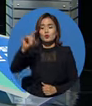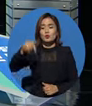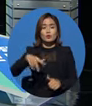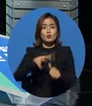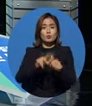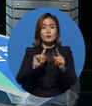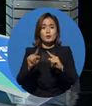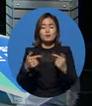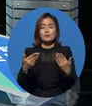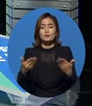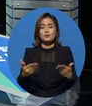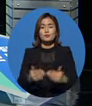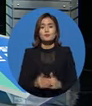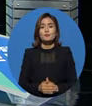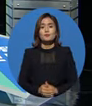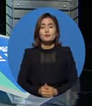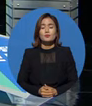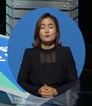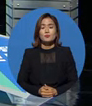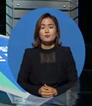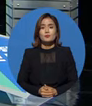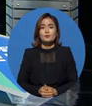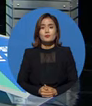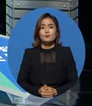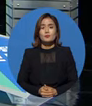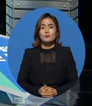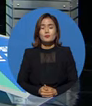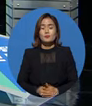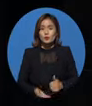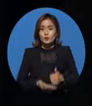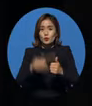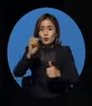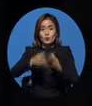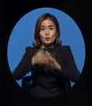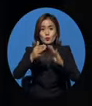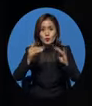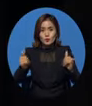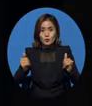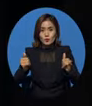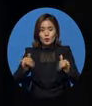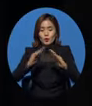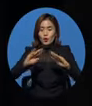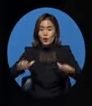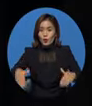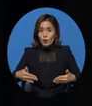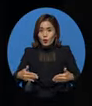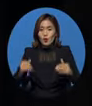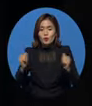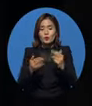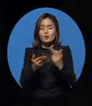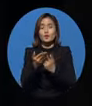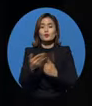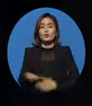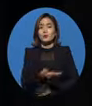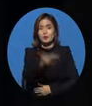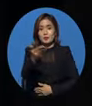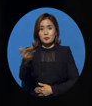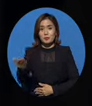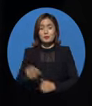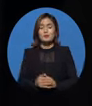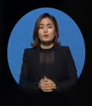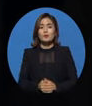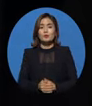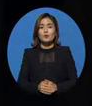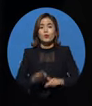삽니다 역시 2분 동안 마무리 한 살 부탁드립니다 존경하는 광주시민 전남 도민 제주도민 여러분